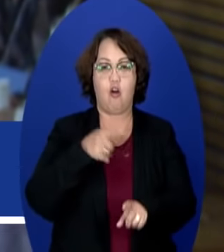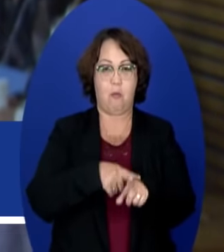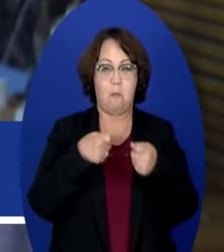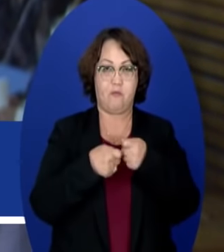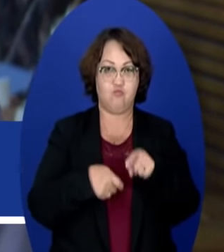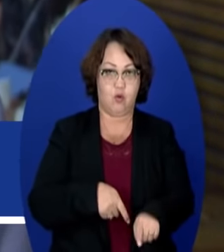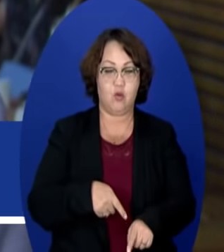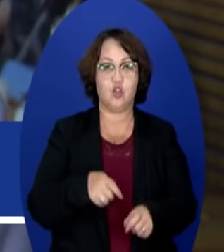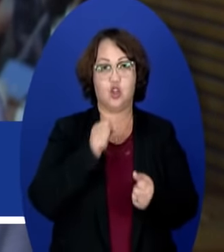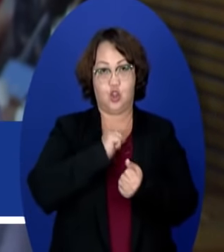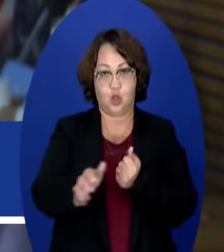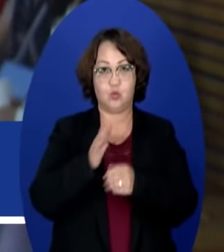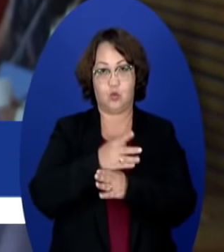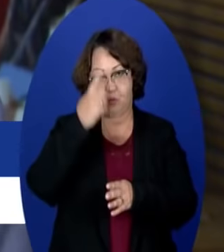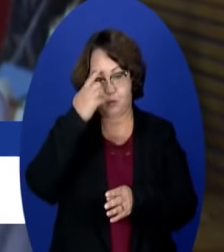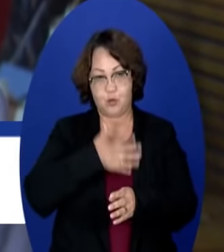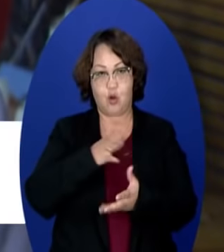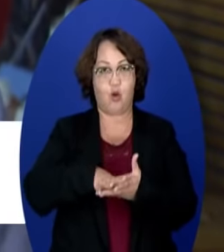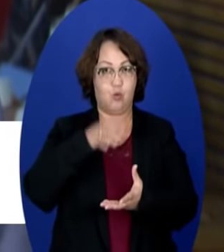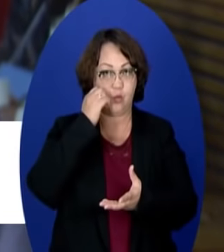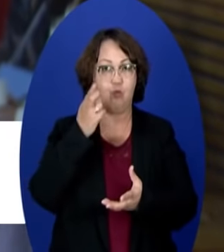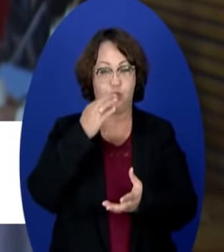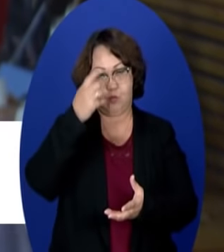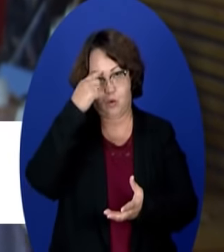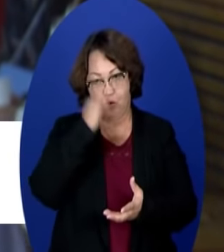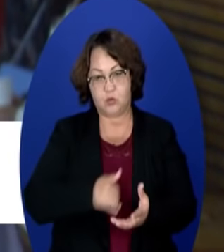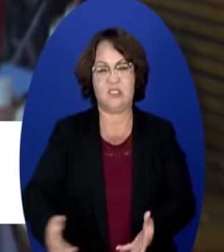энэ улсууд манаас эзэмсэн мэрэгчлэр эргээд энэ